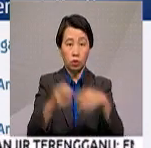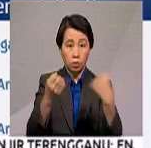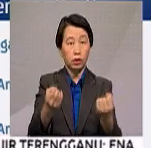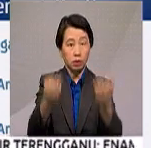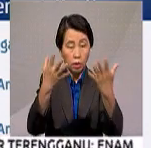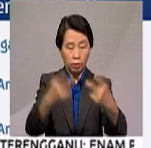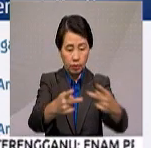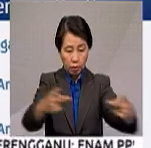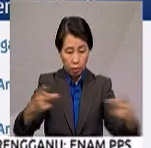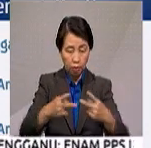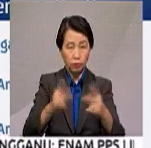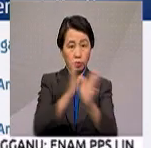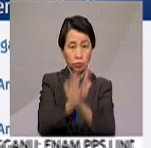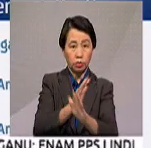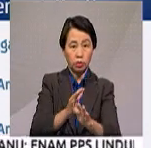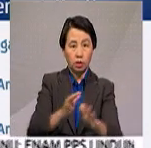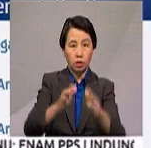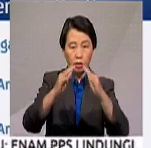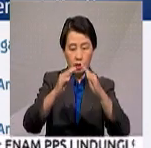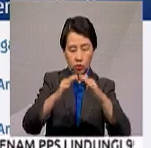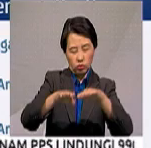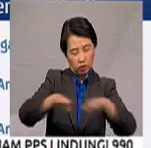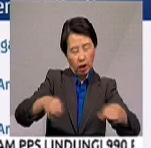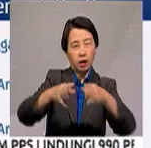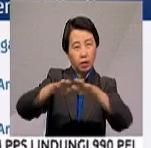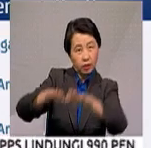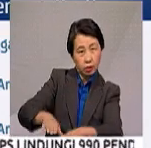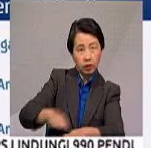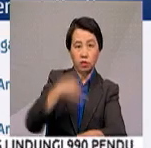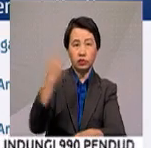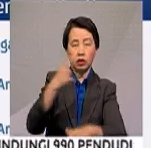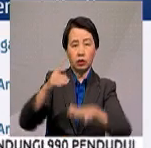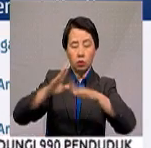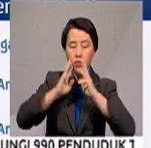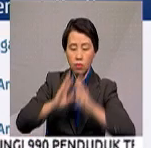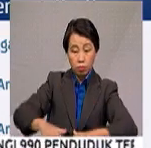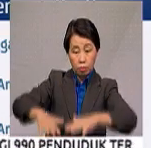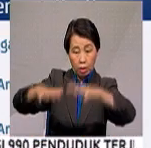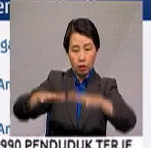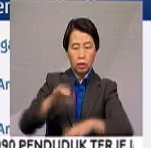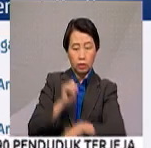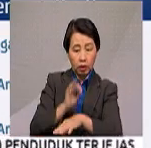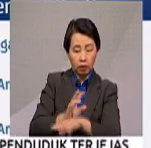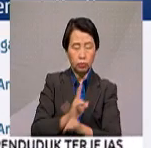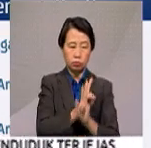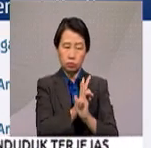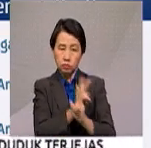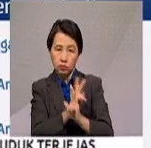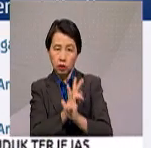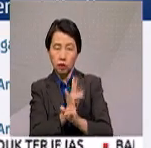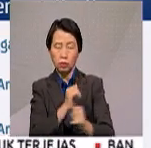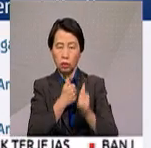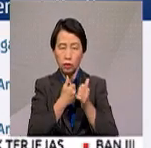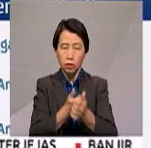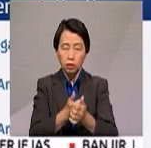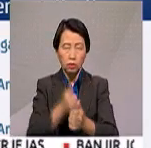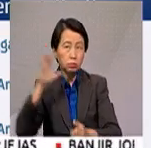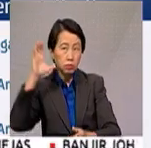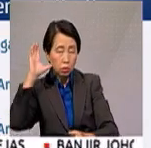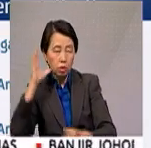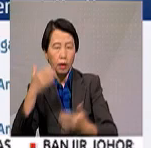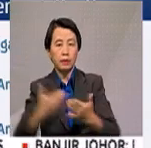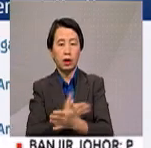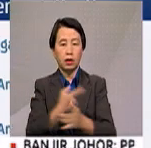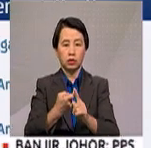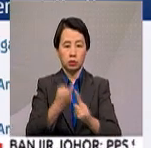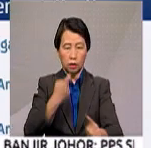di kawasan yang berkedudukan rendah dan di kawasan yang kerap banjir dinasihatkan supaya sentiasa berwaspada dan mengikuti perkembangan terkini